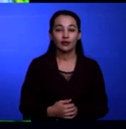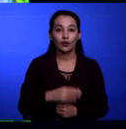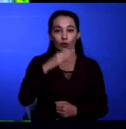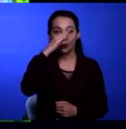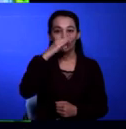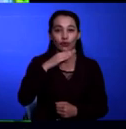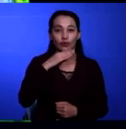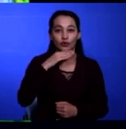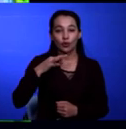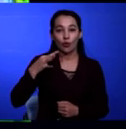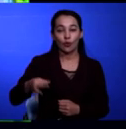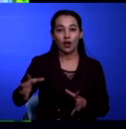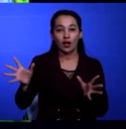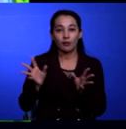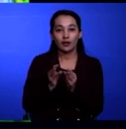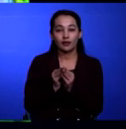otasi o'g'li bilan